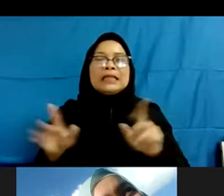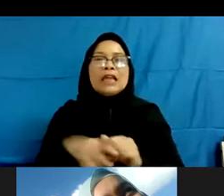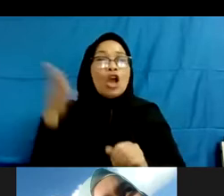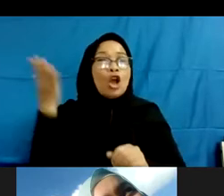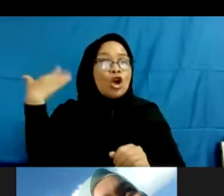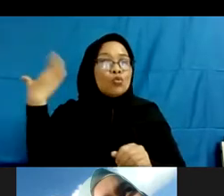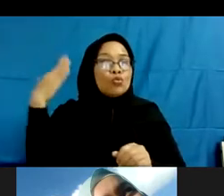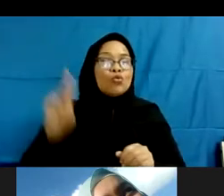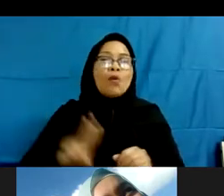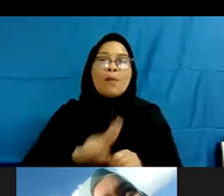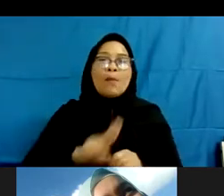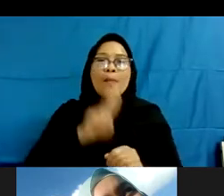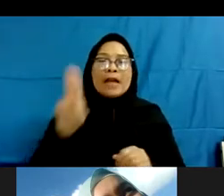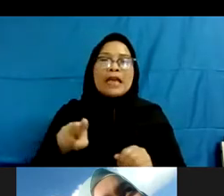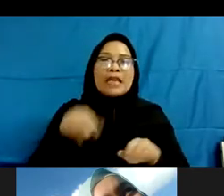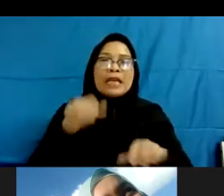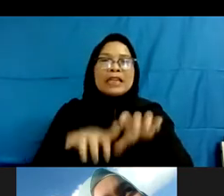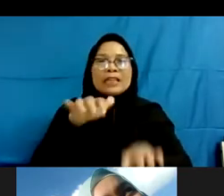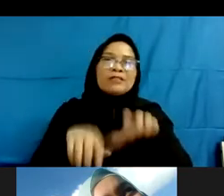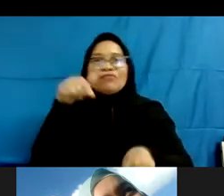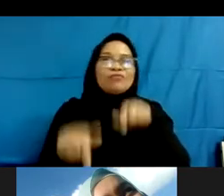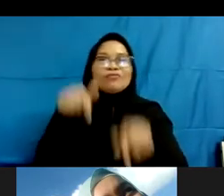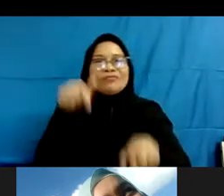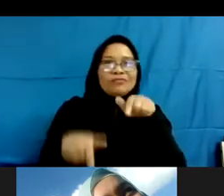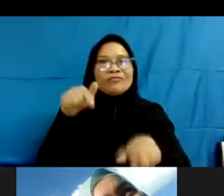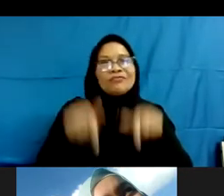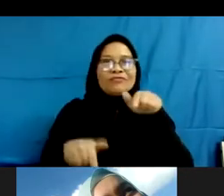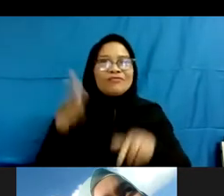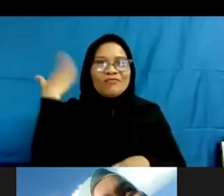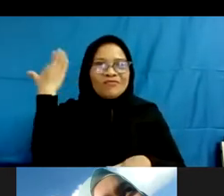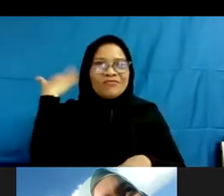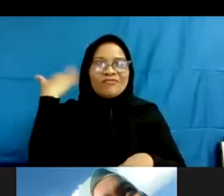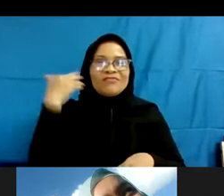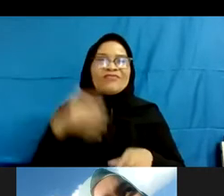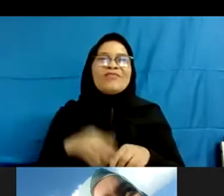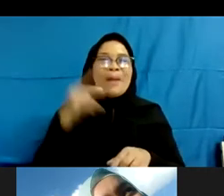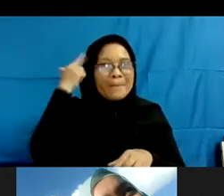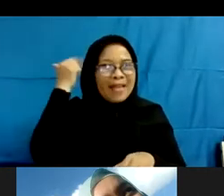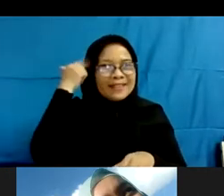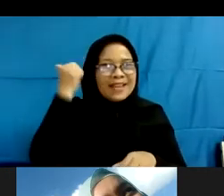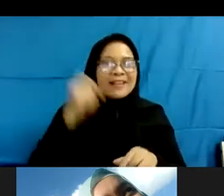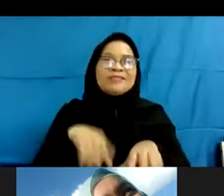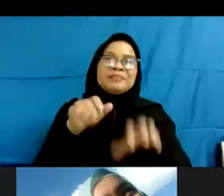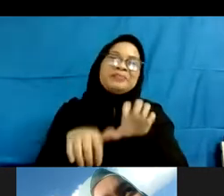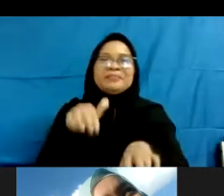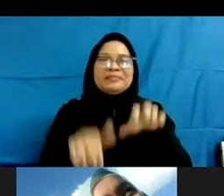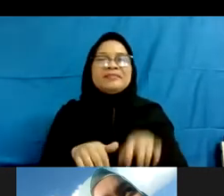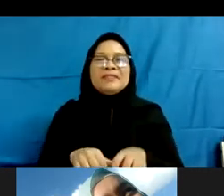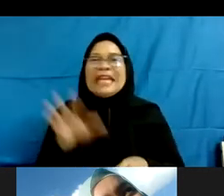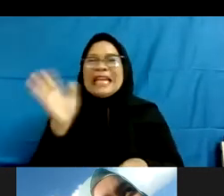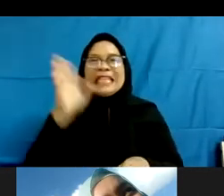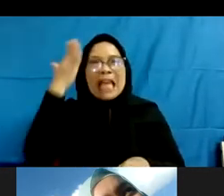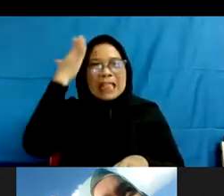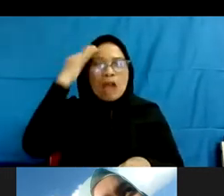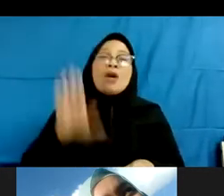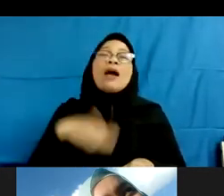masih kita pakai mesin tik 10 jari yang cekrek-cekrek gitu kan, yang cekrek-cekrek. Jadi kita nggak tahu apa yang kita ketik, kita